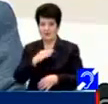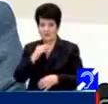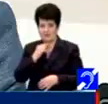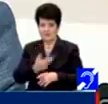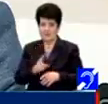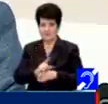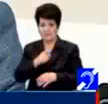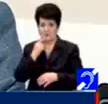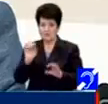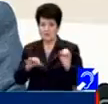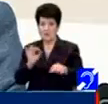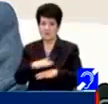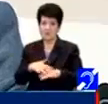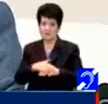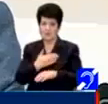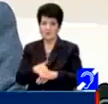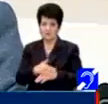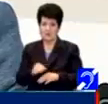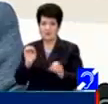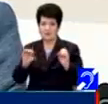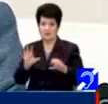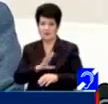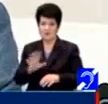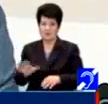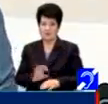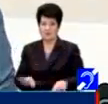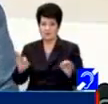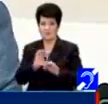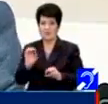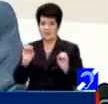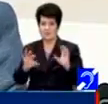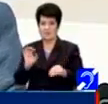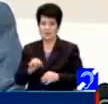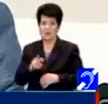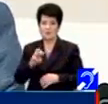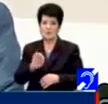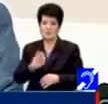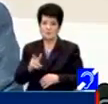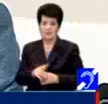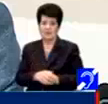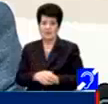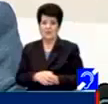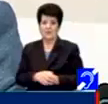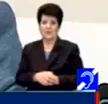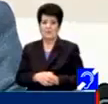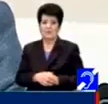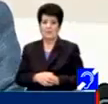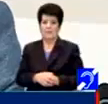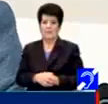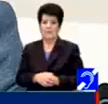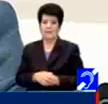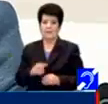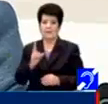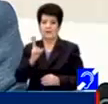mai sporită iluminatului public. Avem străzi iluminate care nu au fost anterior niciodată. Aceeași stradă Muncești, aceeași